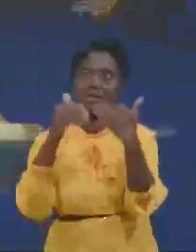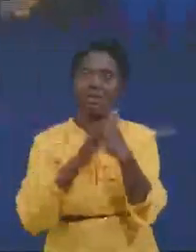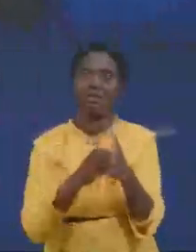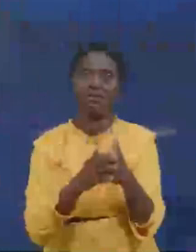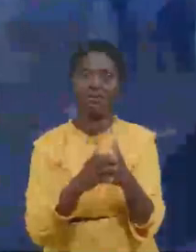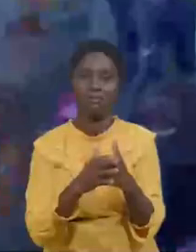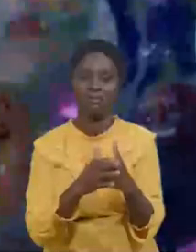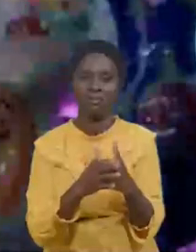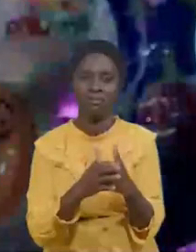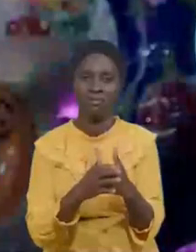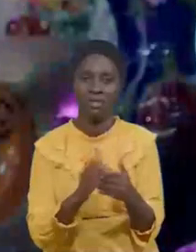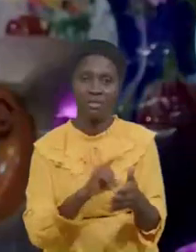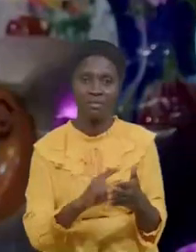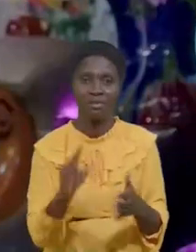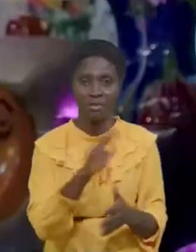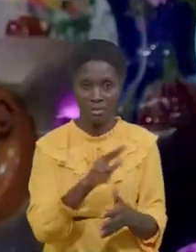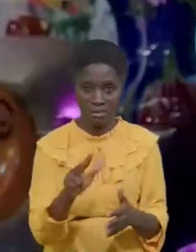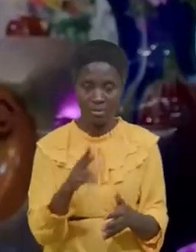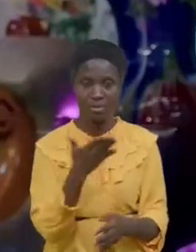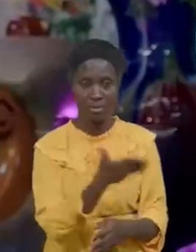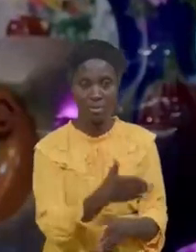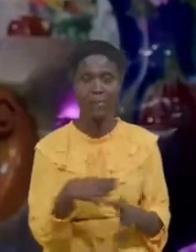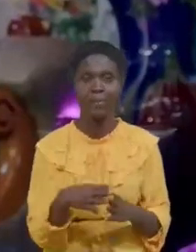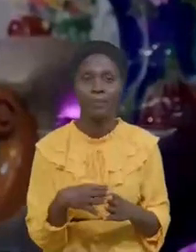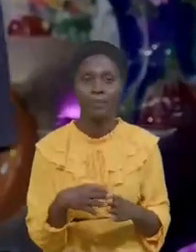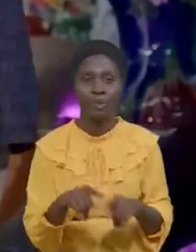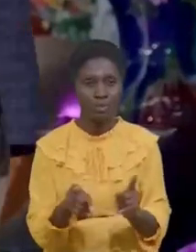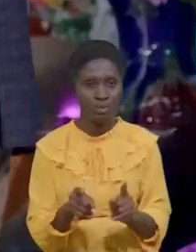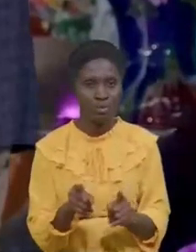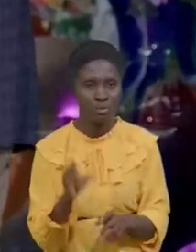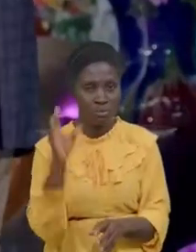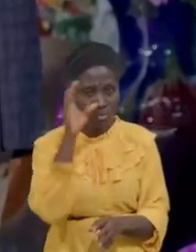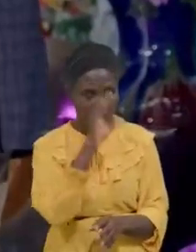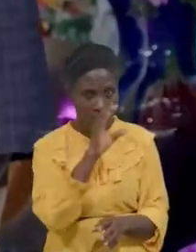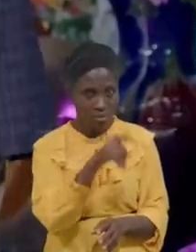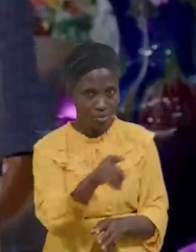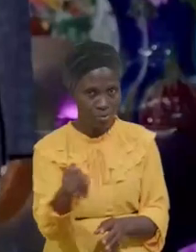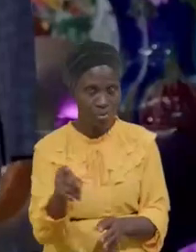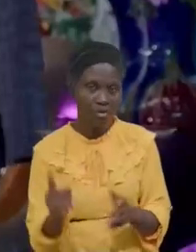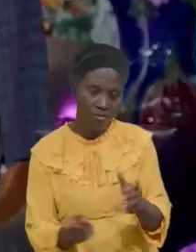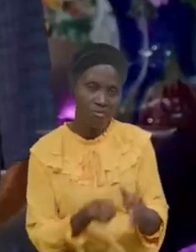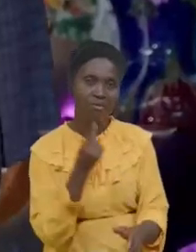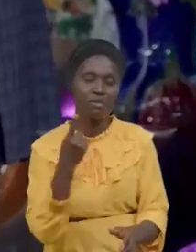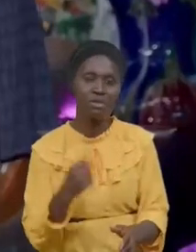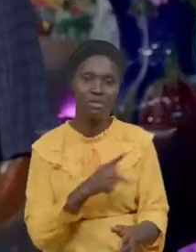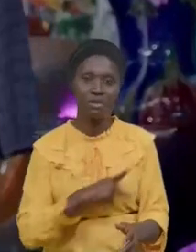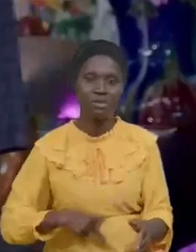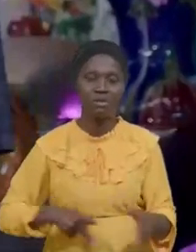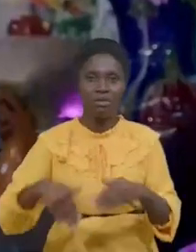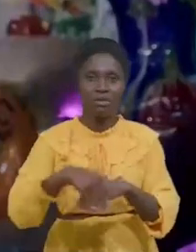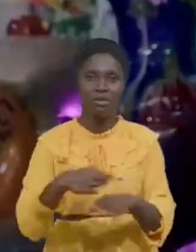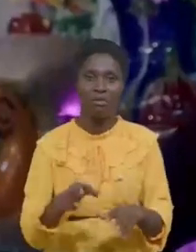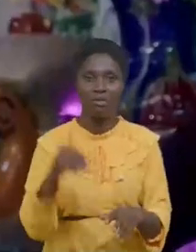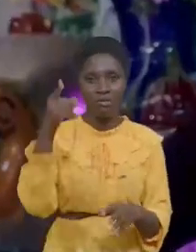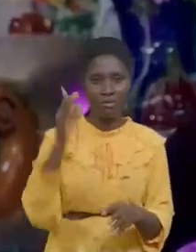verset 33 ici qui dit, cherchez premièrement le royaume et la